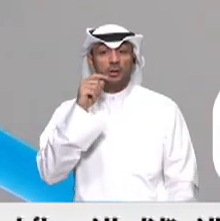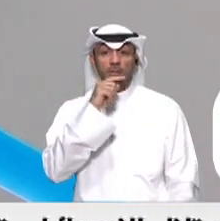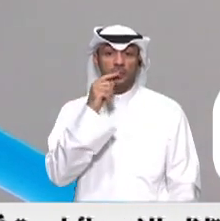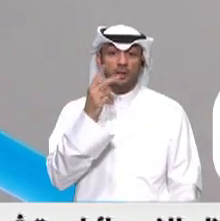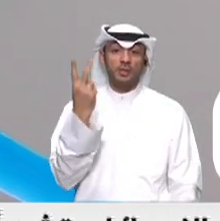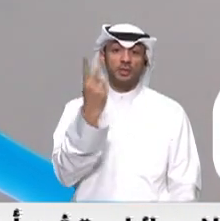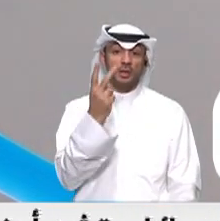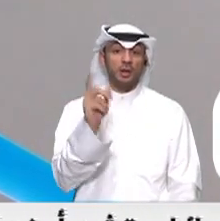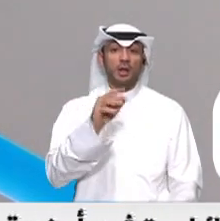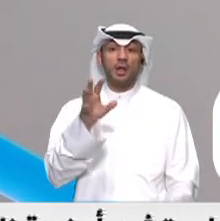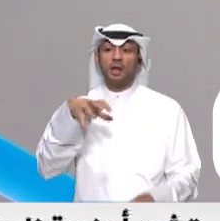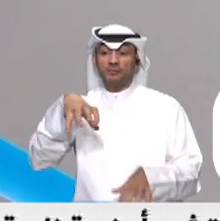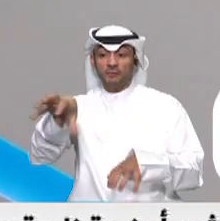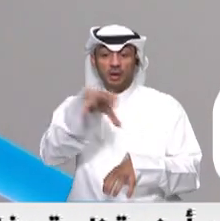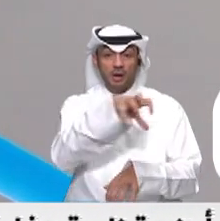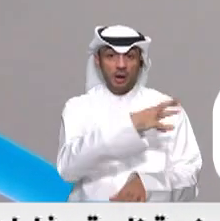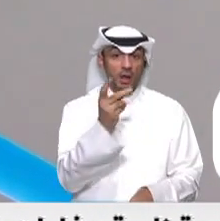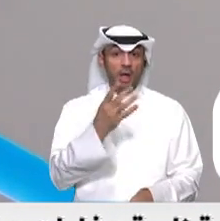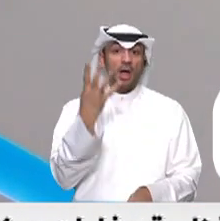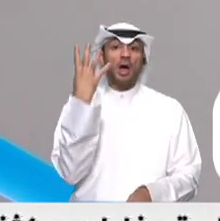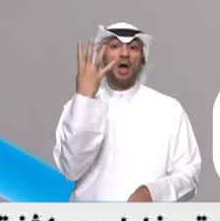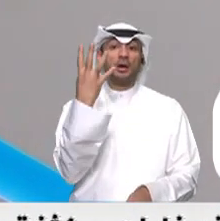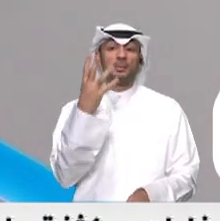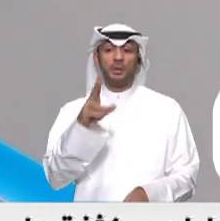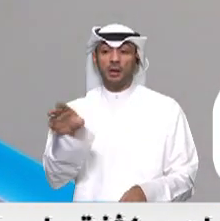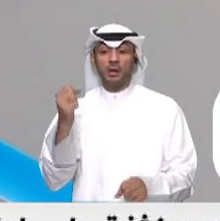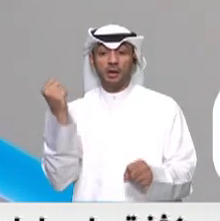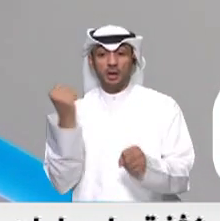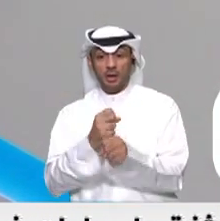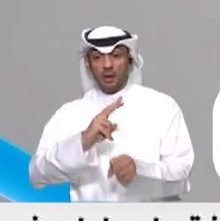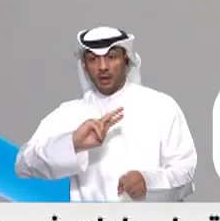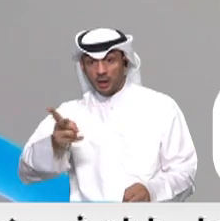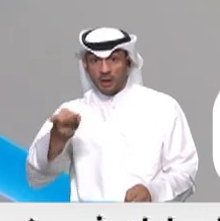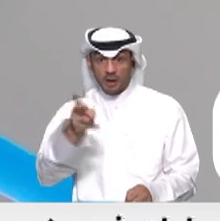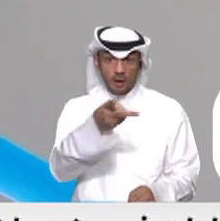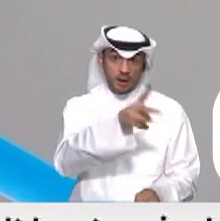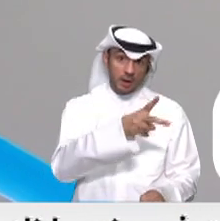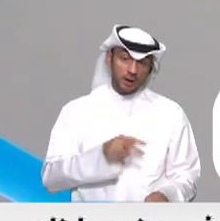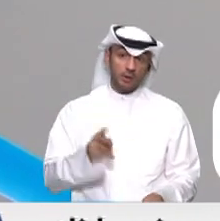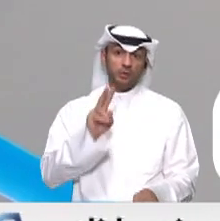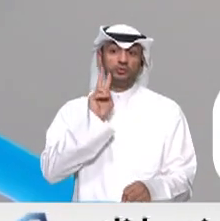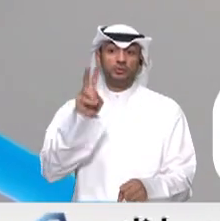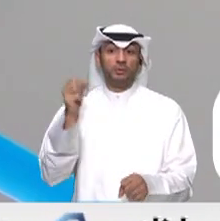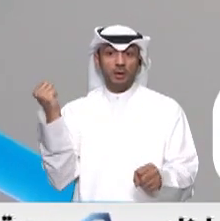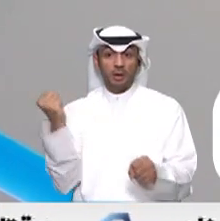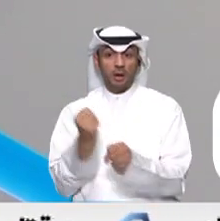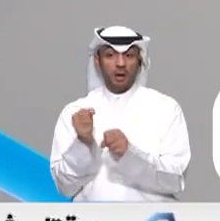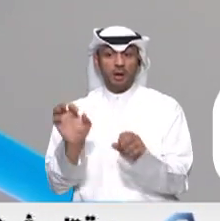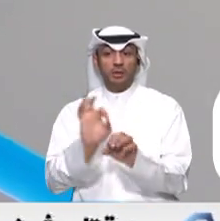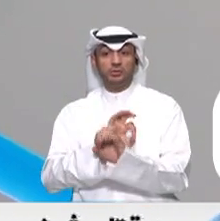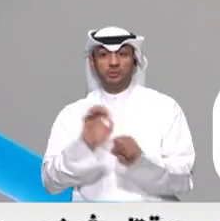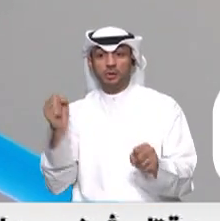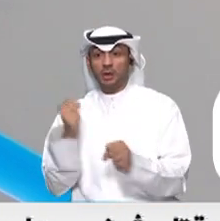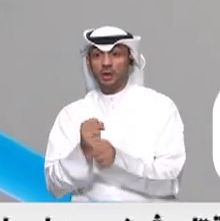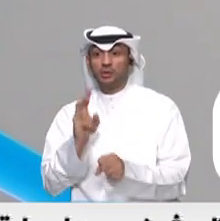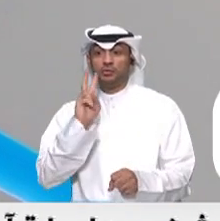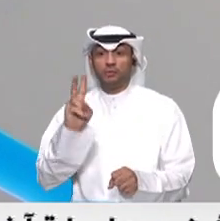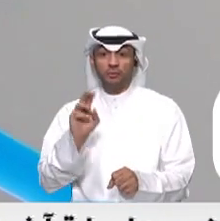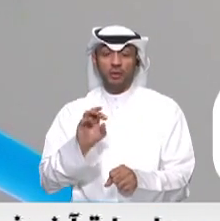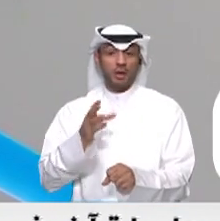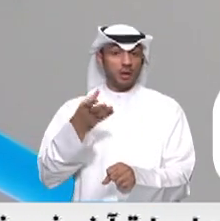كل فريق مجموعة من الأهداف والتحديات اللي يطلب منهم من أعضاء الفريق استخدام التفكير